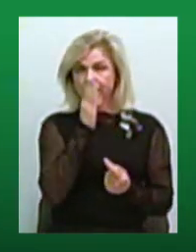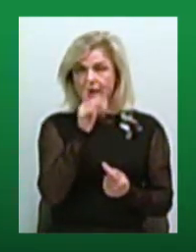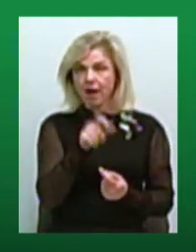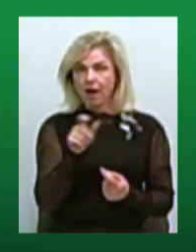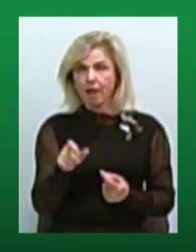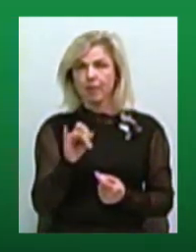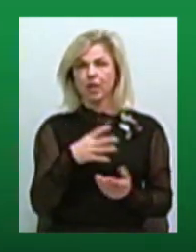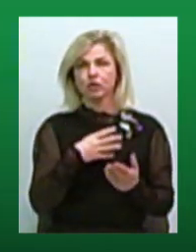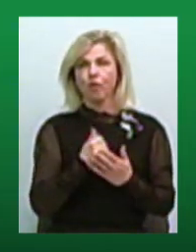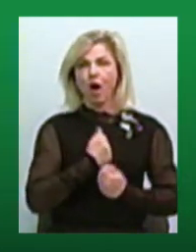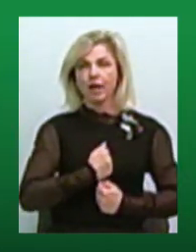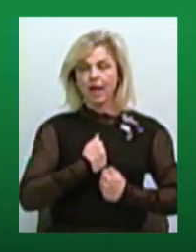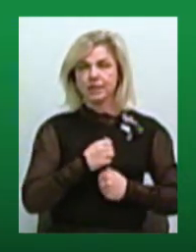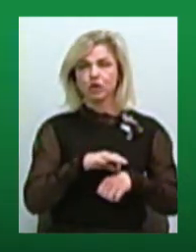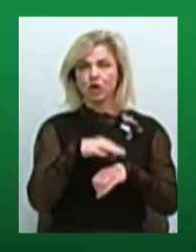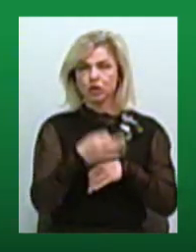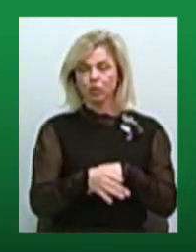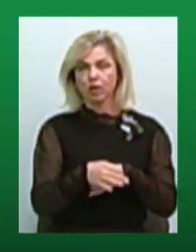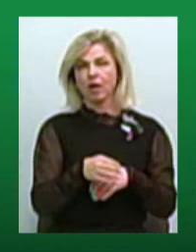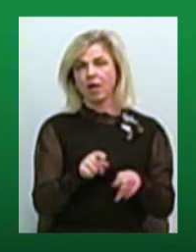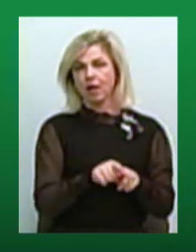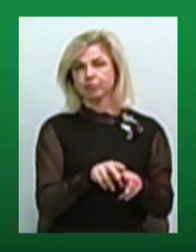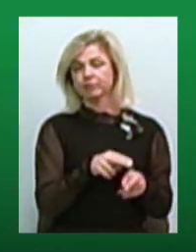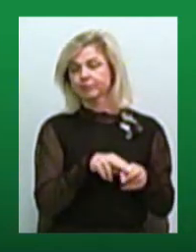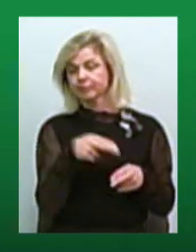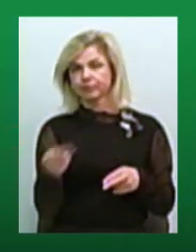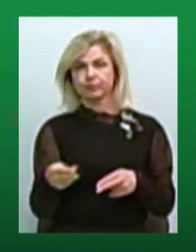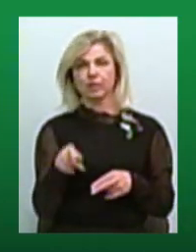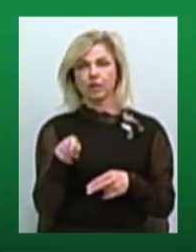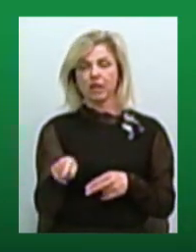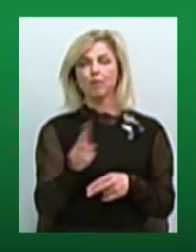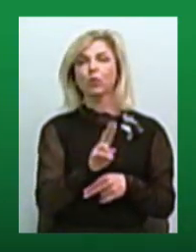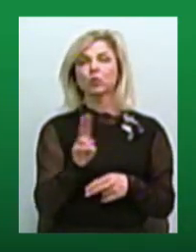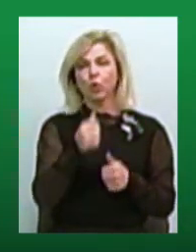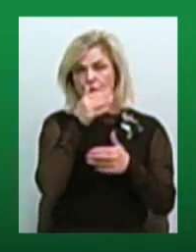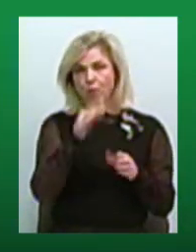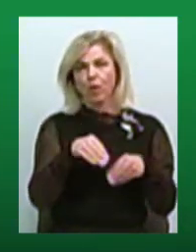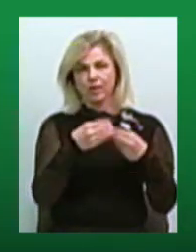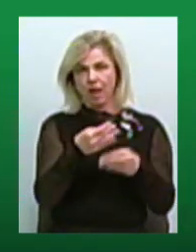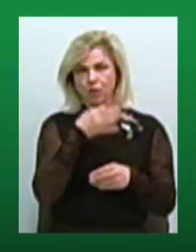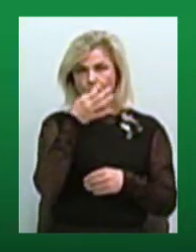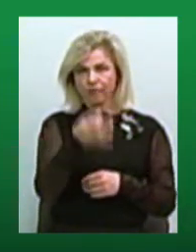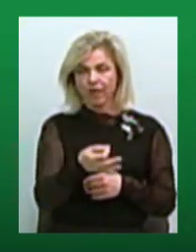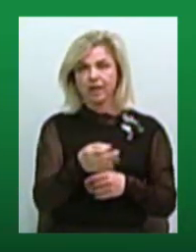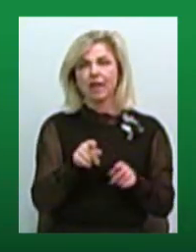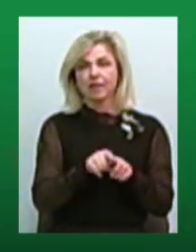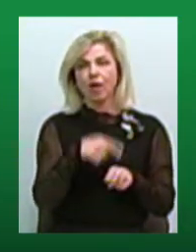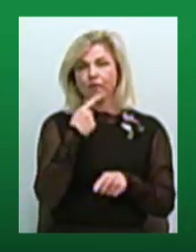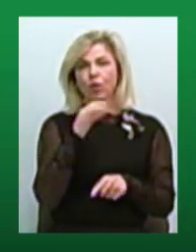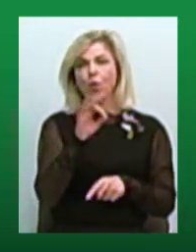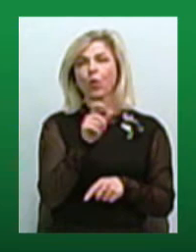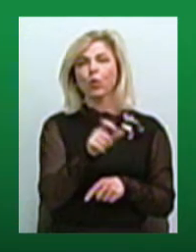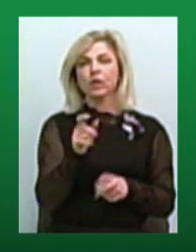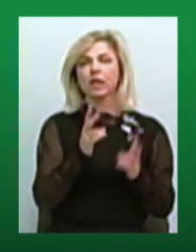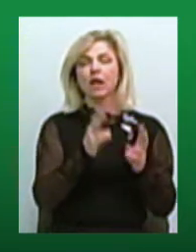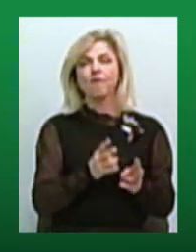свою агресію та жорстокість вони виміщають на тих, хто не може дати відсіч. Відтак ми говоримо про людей травмованих,